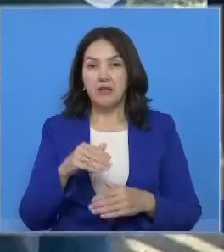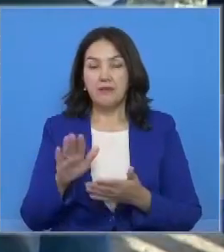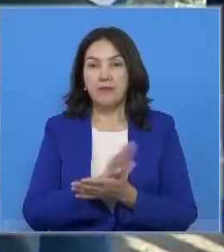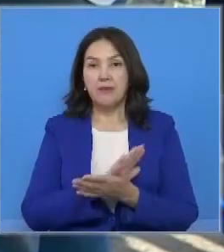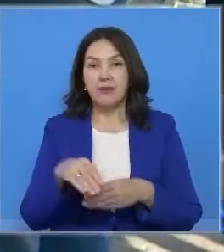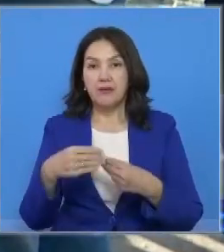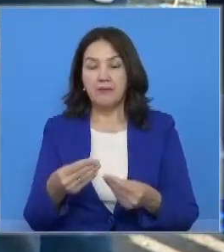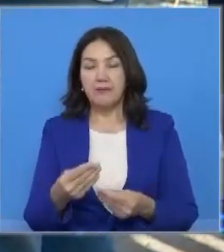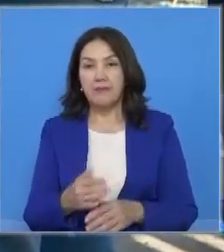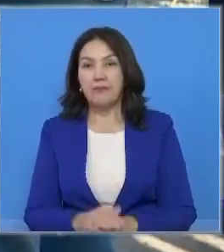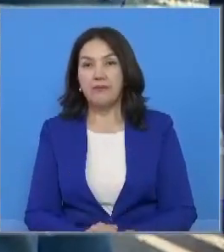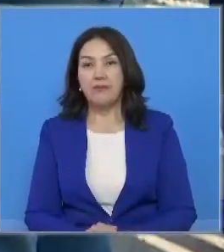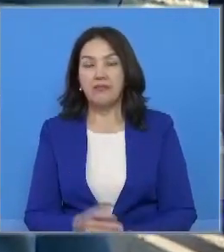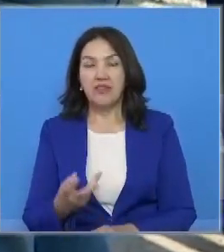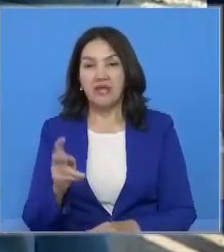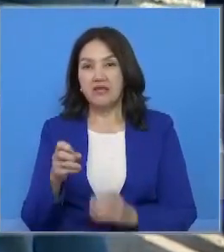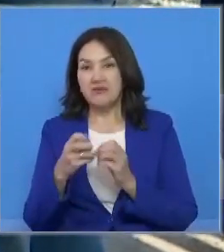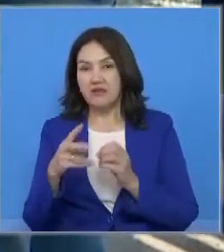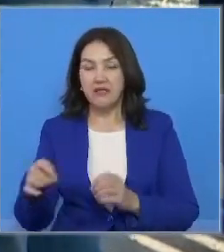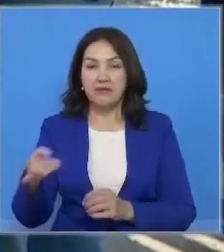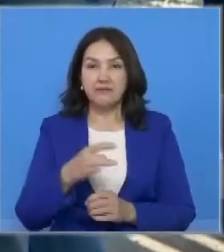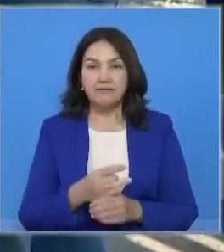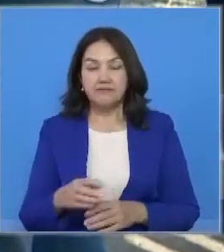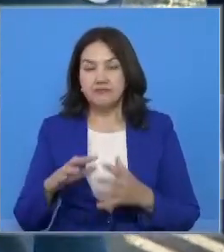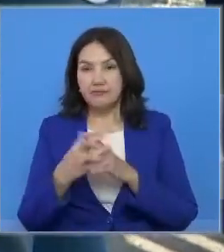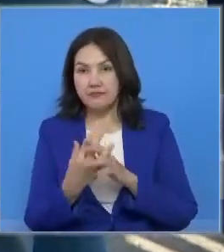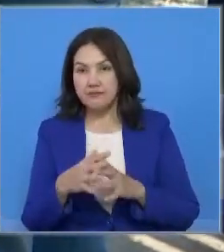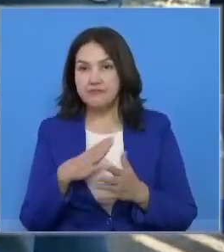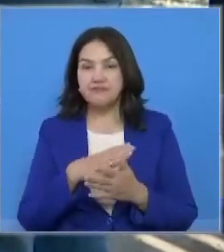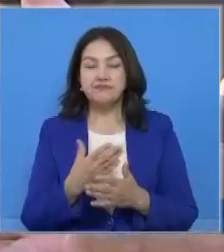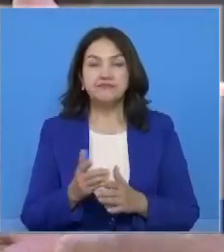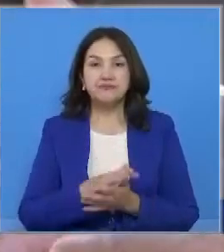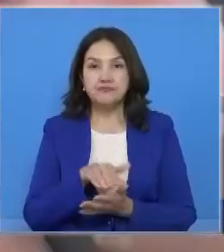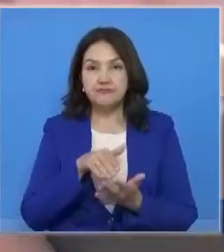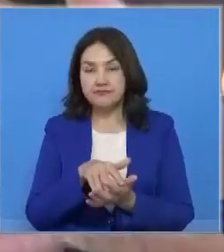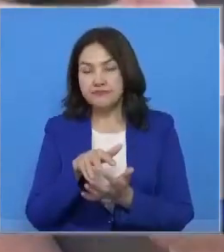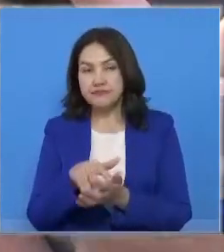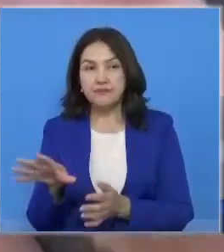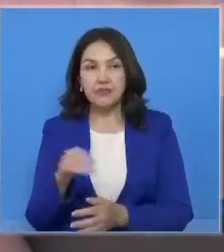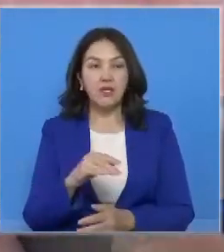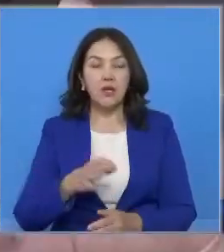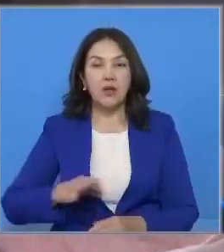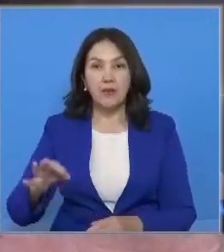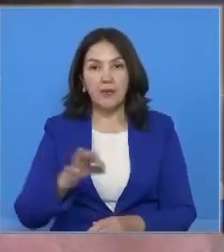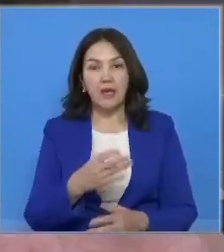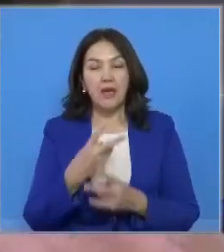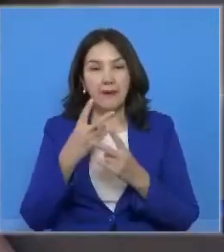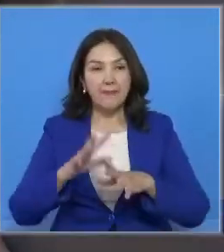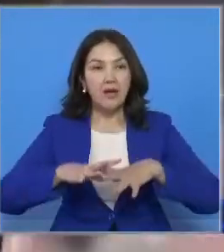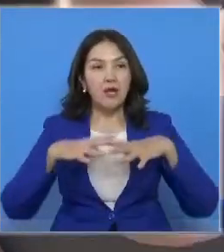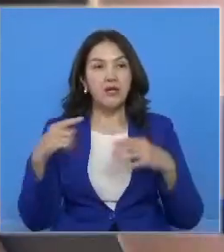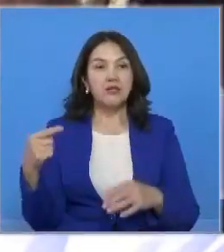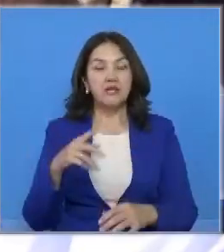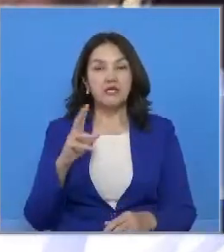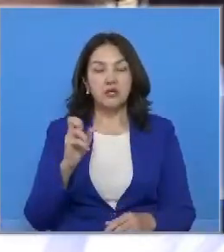бесплатно. Информационная группа посетит 12 районов. На сегодня по проекту «Аул Аманаты» поступили заявки со всех концов области. Представлено более